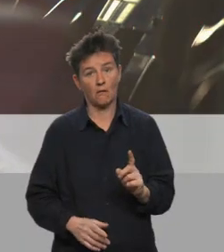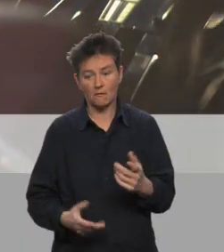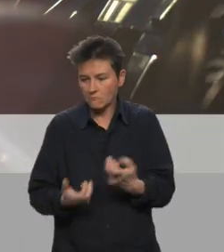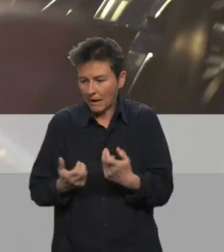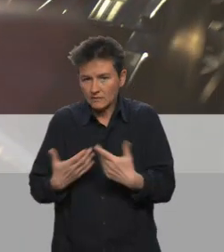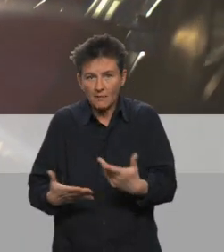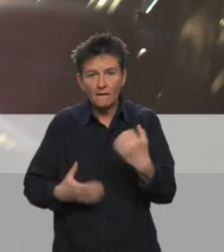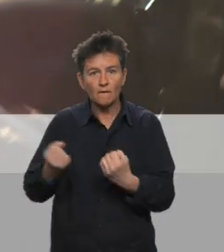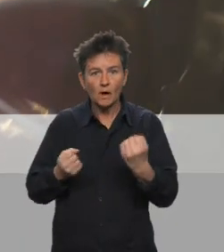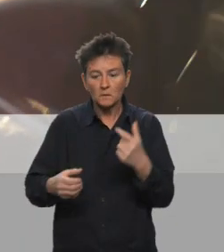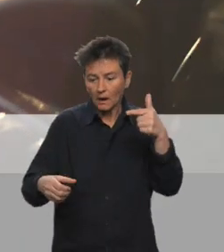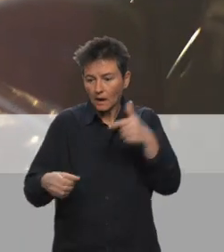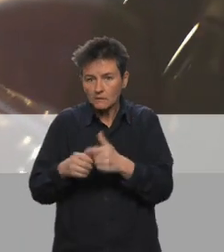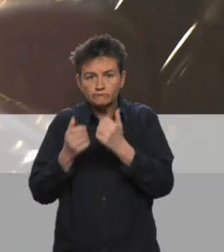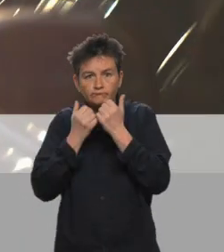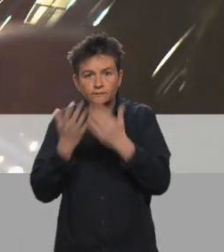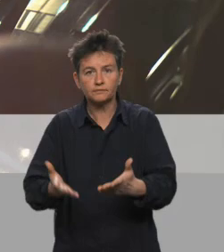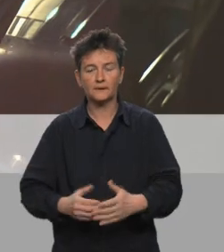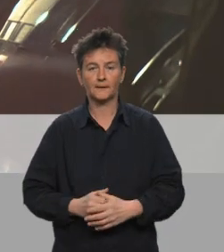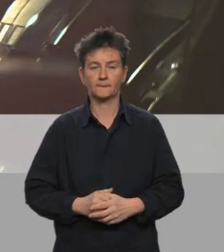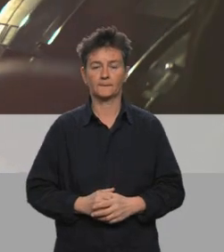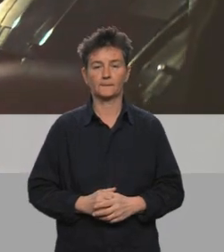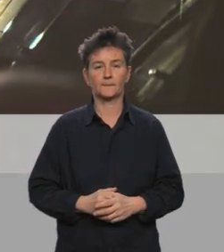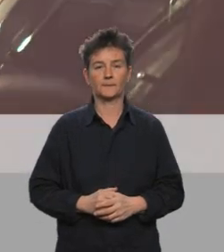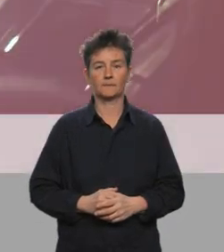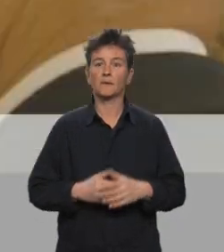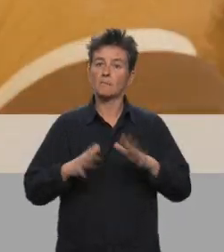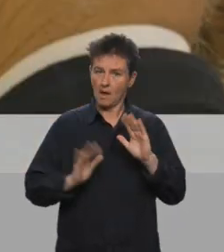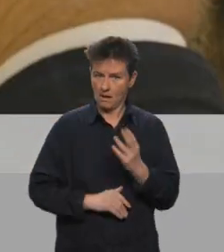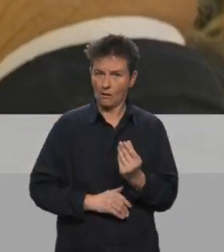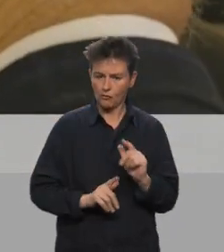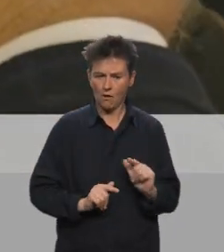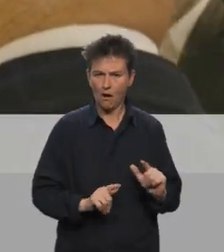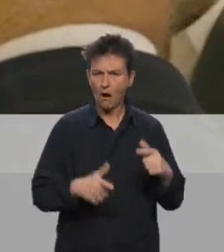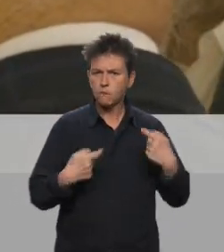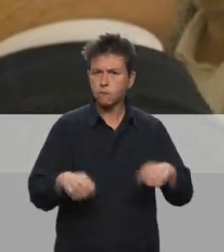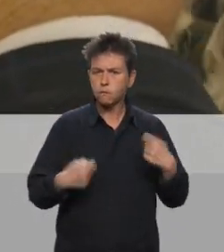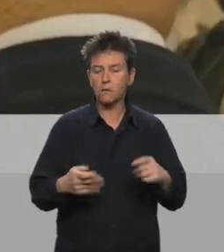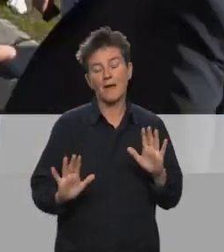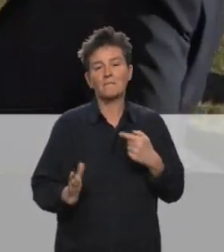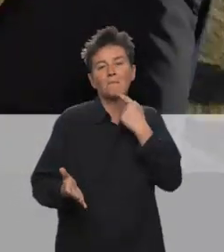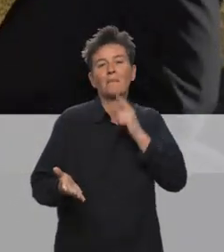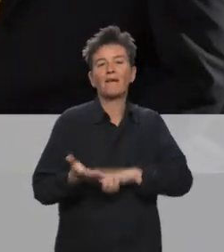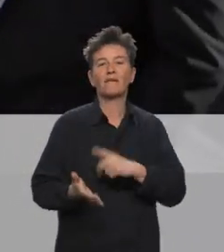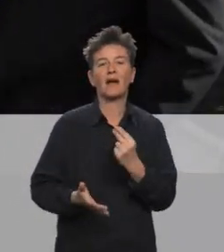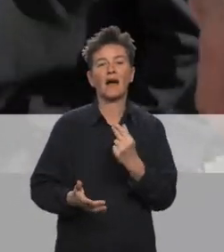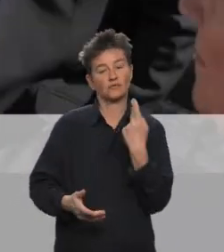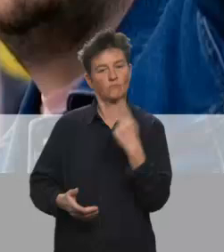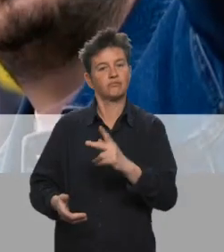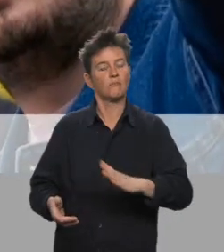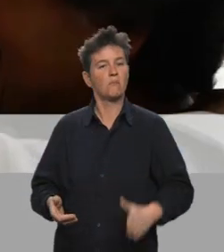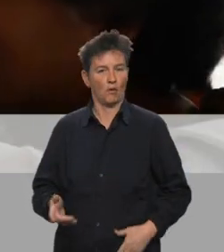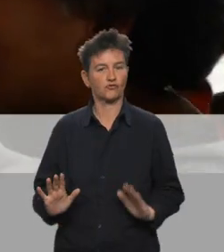alors qu'on n'arrive même plus à mettre quelques gouttes d'essence dans nos réservoirs. Pourtant, l'argent est partout, et je préfère le savoir dans